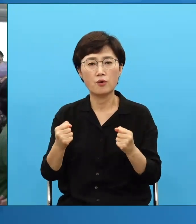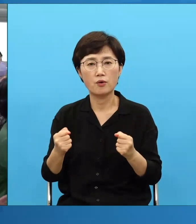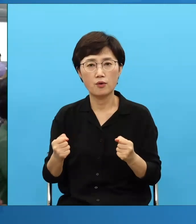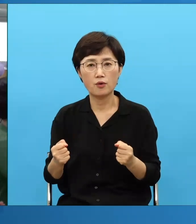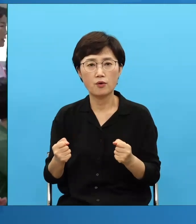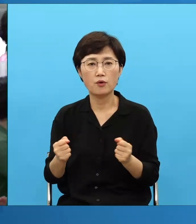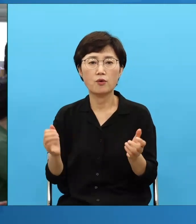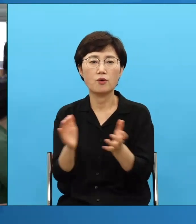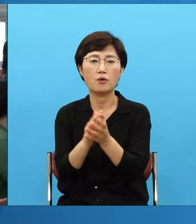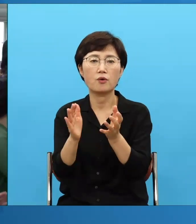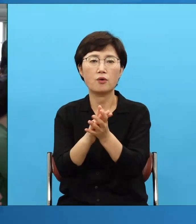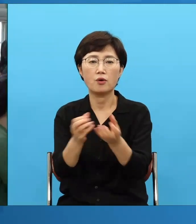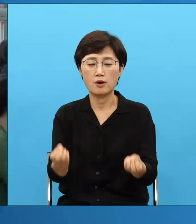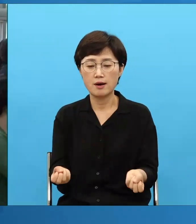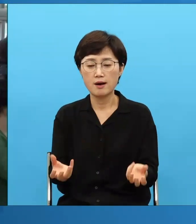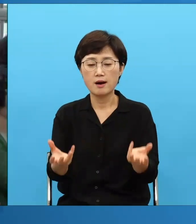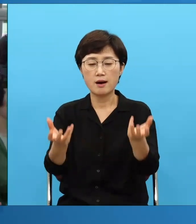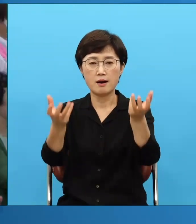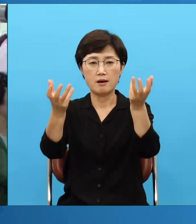계시네